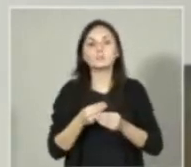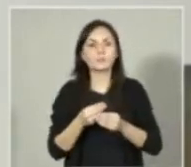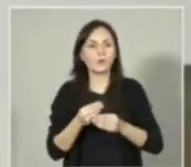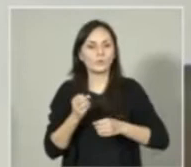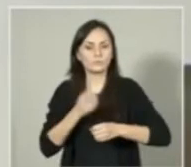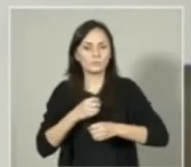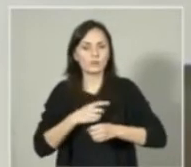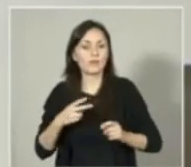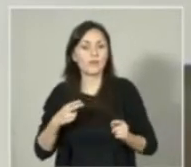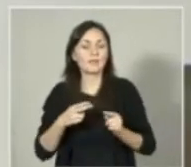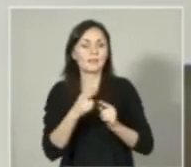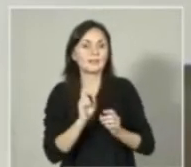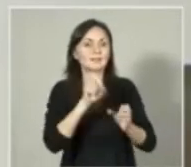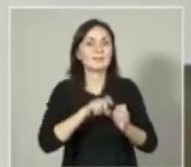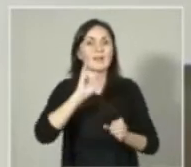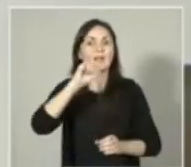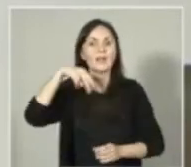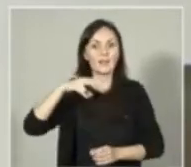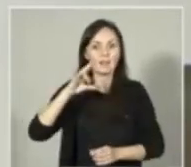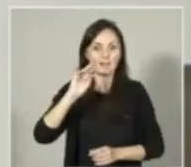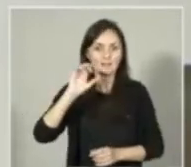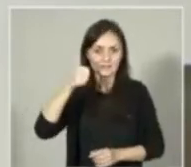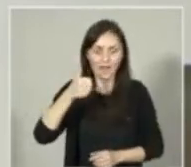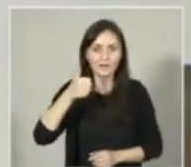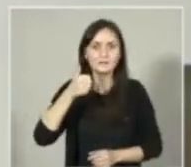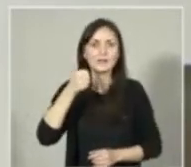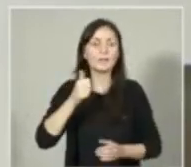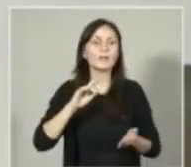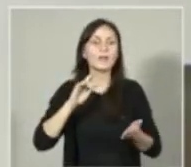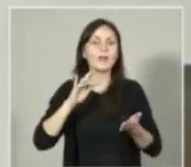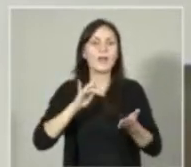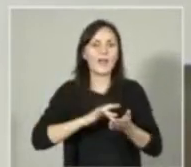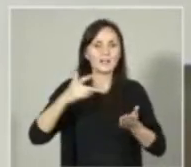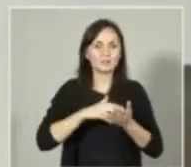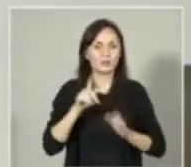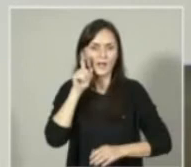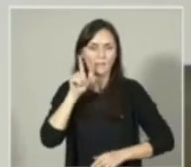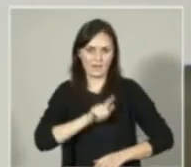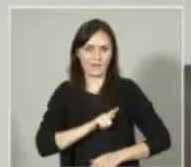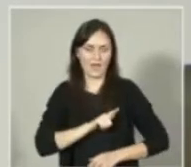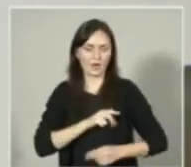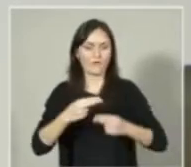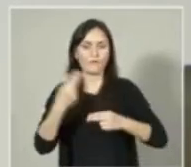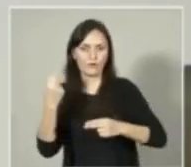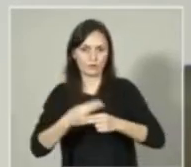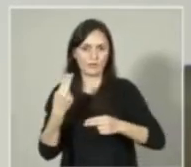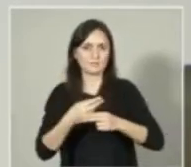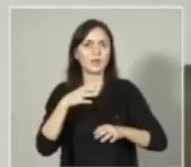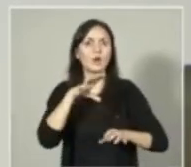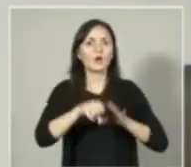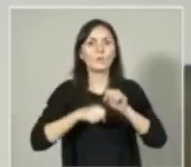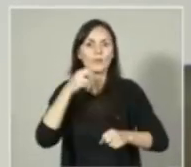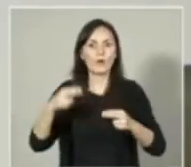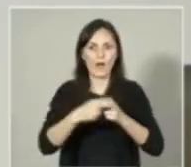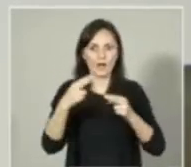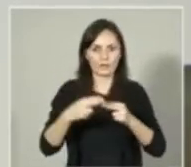ser accionista d'Indra, empresa dedicada, entre altres coses, a l'electrònica militar i a la militarització de fronteres, mitjançant una compra d'accions que va